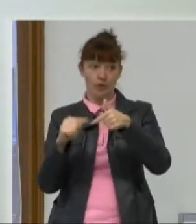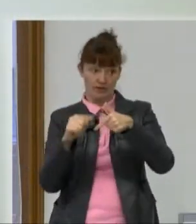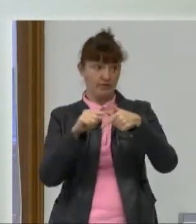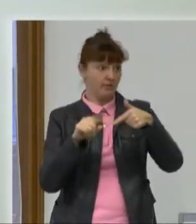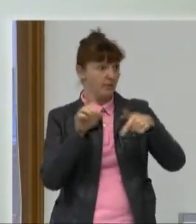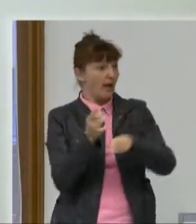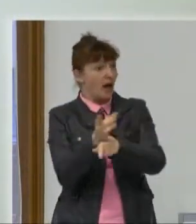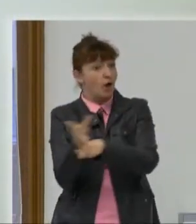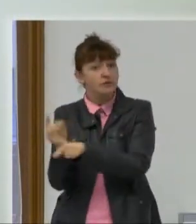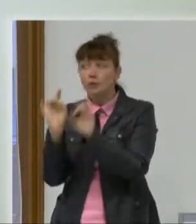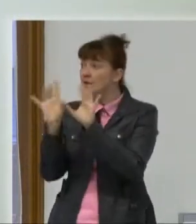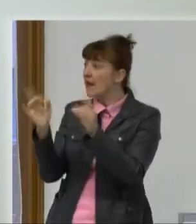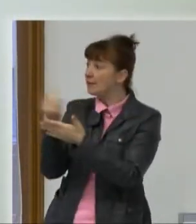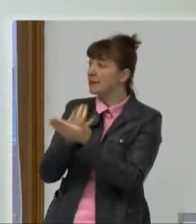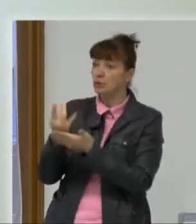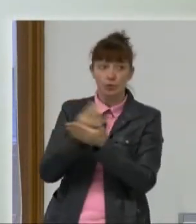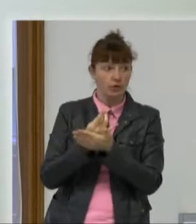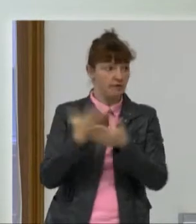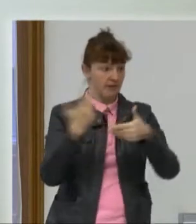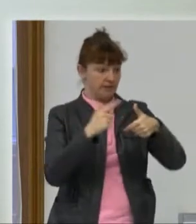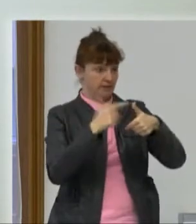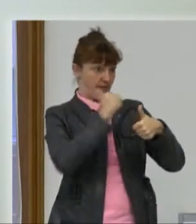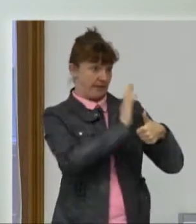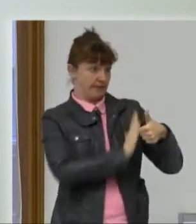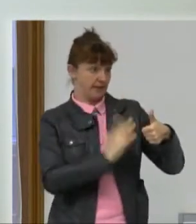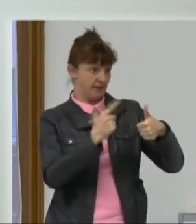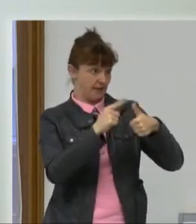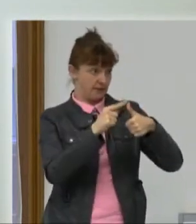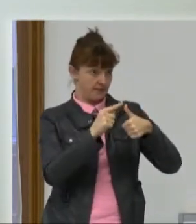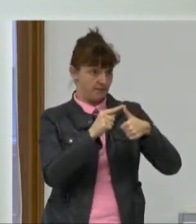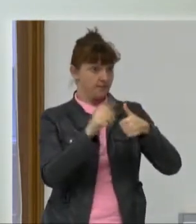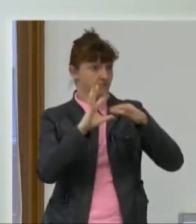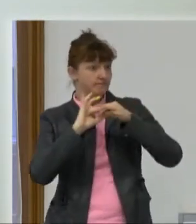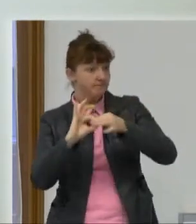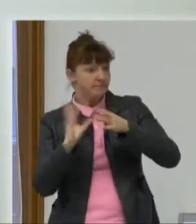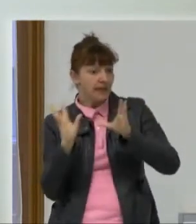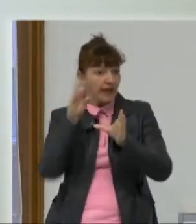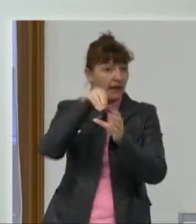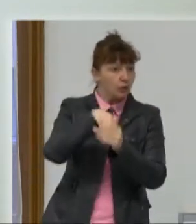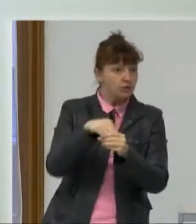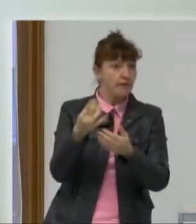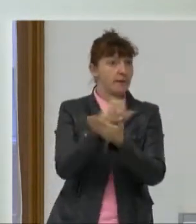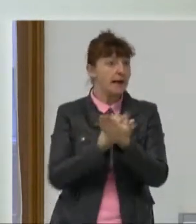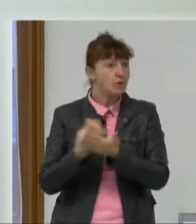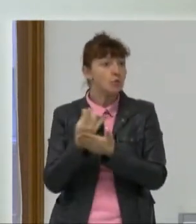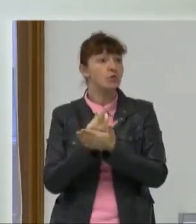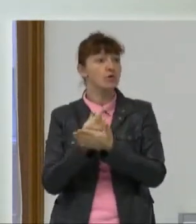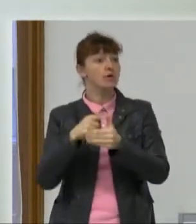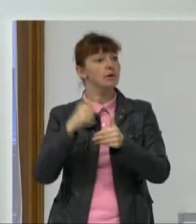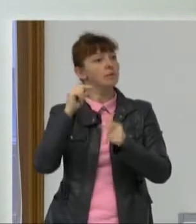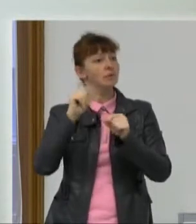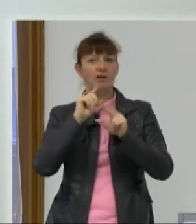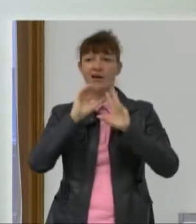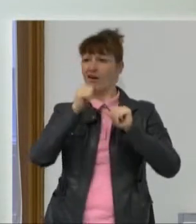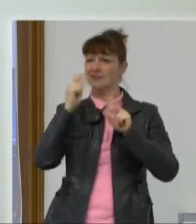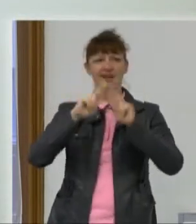auf die Lehrerbildung hat. Einerseits geht es darum, im Zusammenhang von inklusiver Bildung als allgemeine Antwort